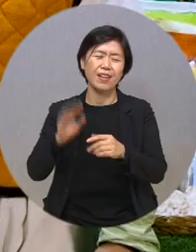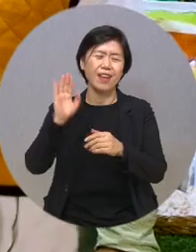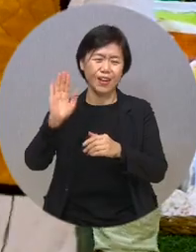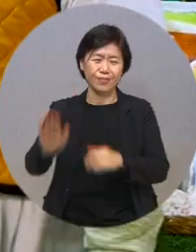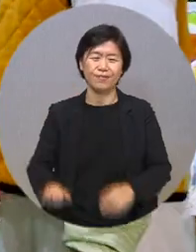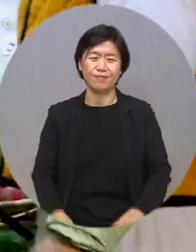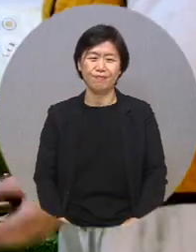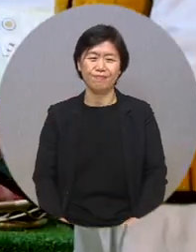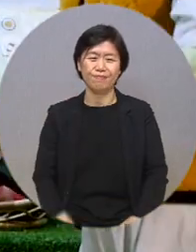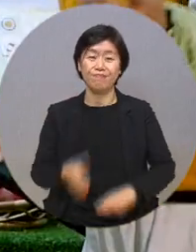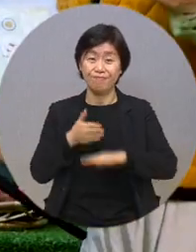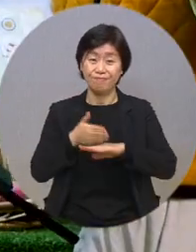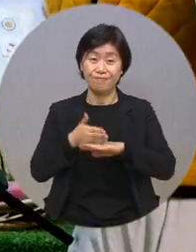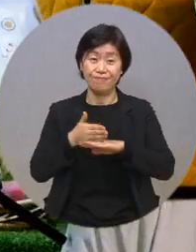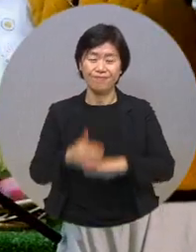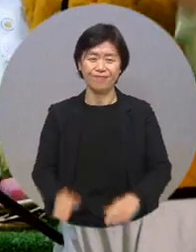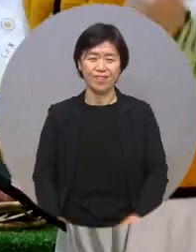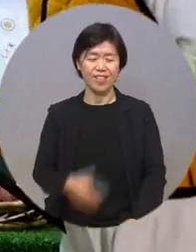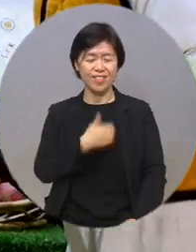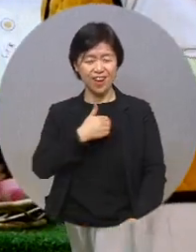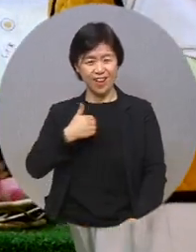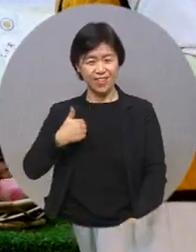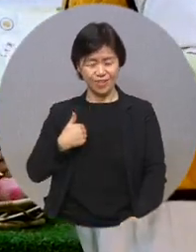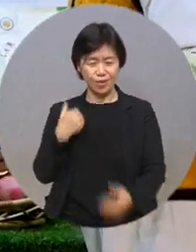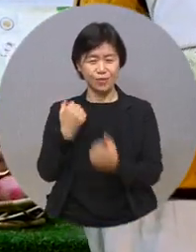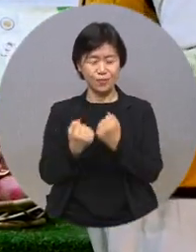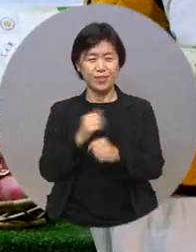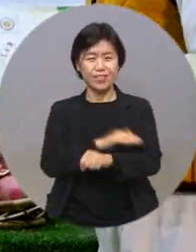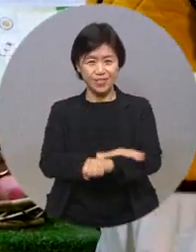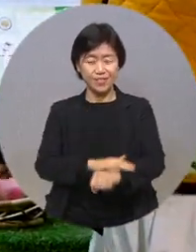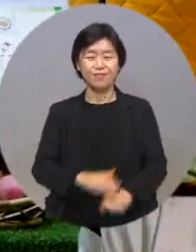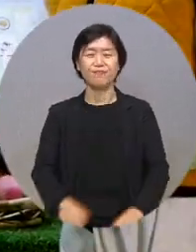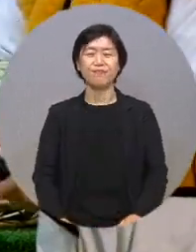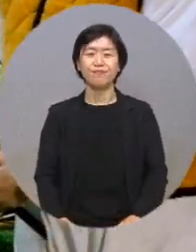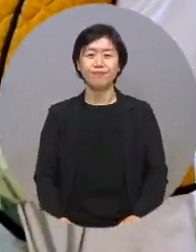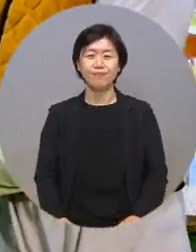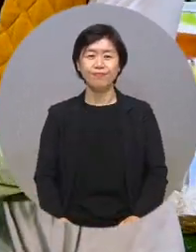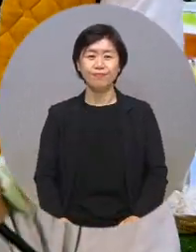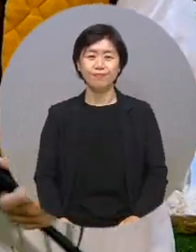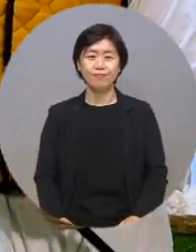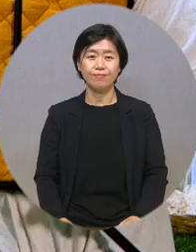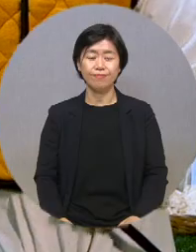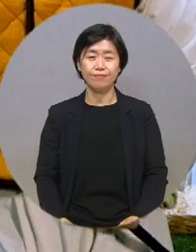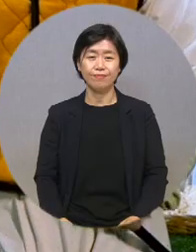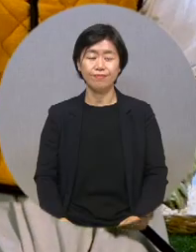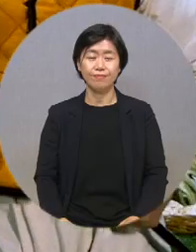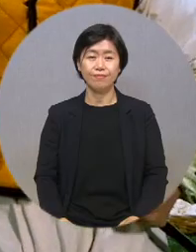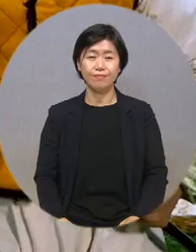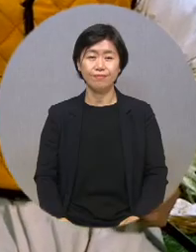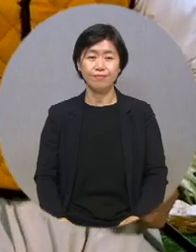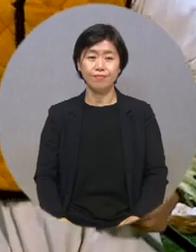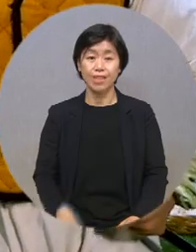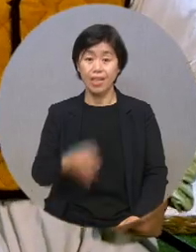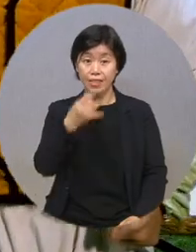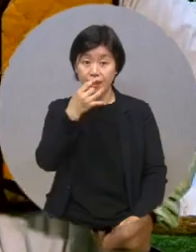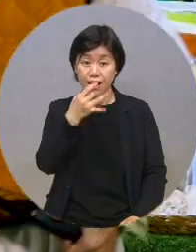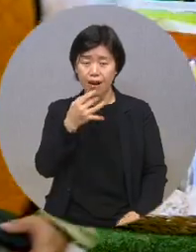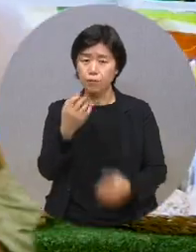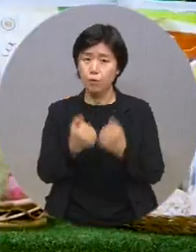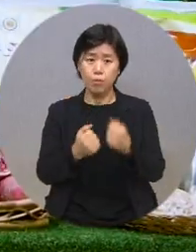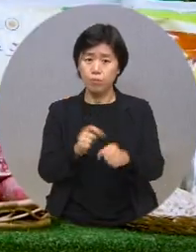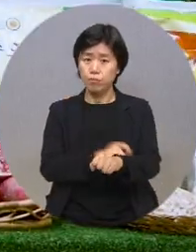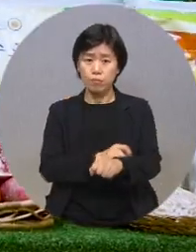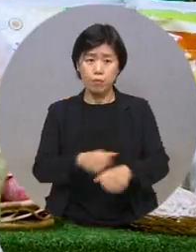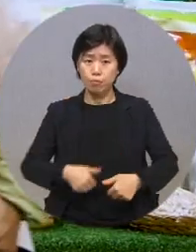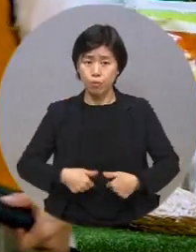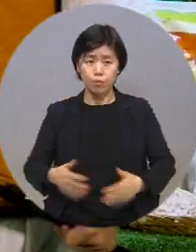안돼. 자신감이 그냥 아주 넘치십니다. 그러니까. 네. 사실 좋은 쌀을 먹어서. 아니 이거 굳이 설명이 필요 없는 게 이